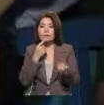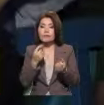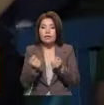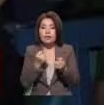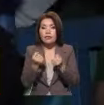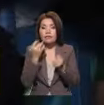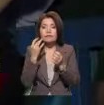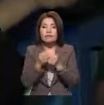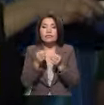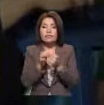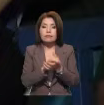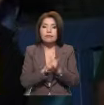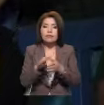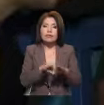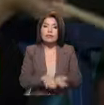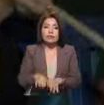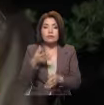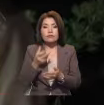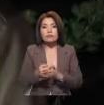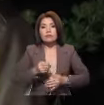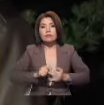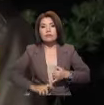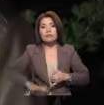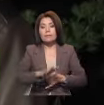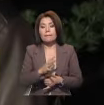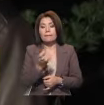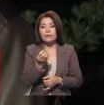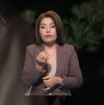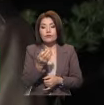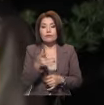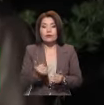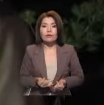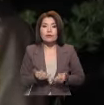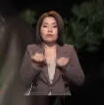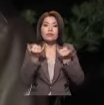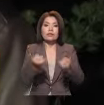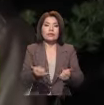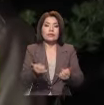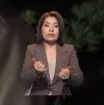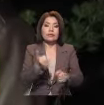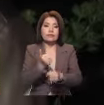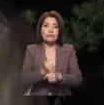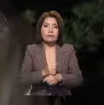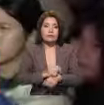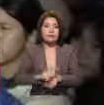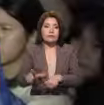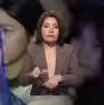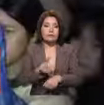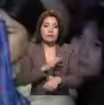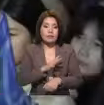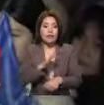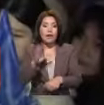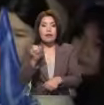бір ауызбірлік, өзінің жеріне деген осындай бір-біріне деген құрметтің негізінде туындайды.